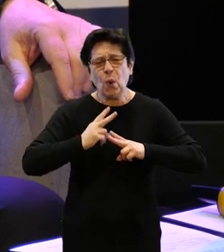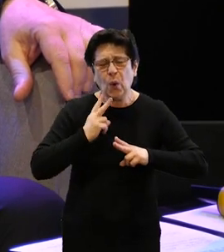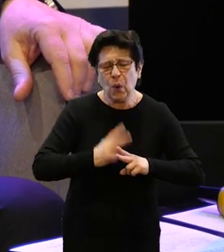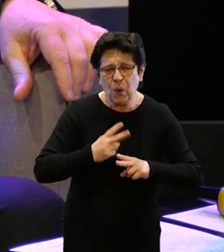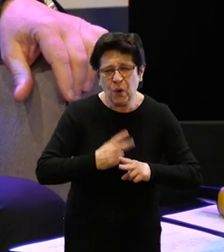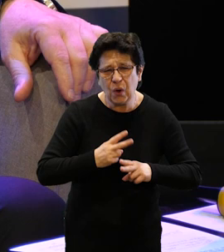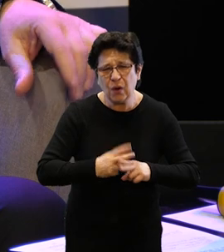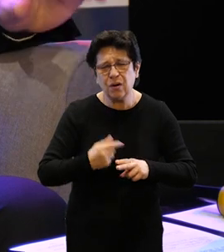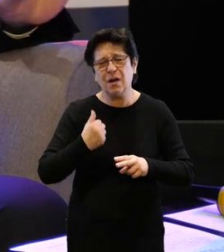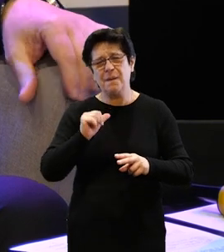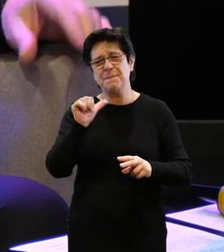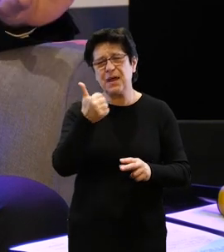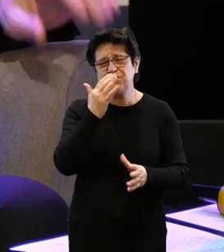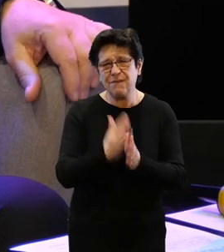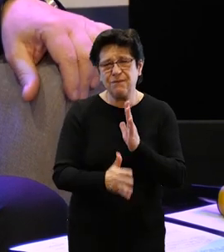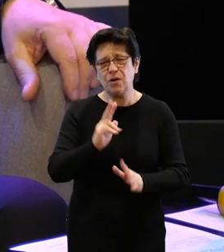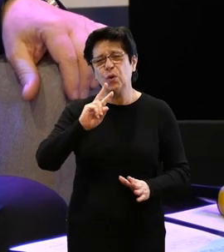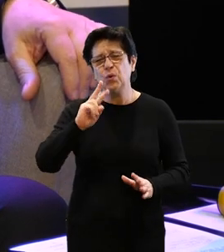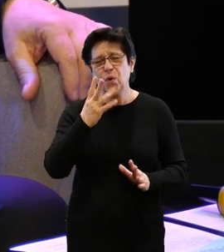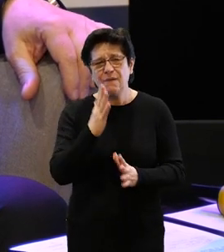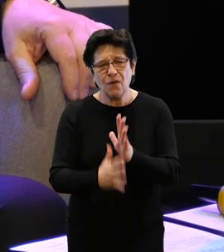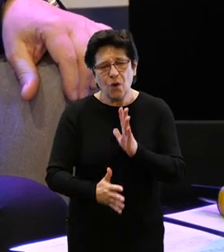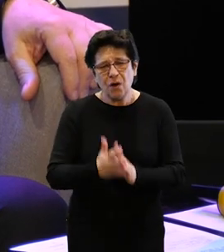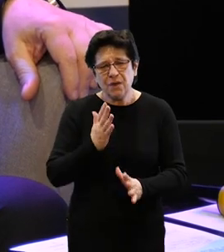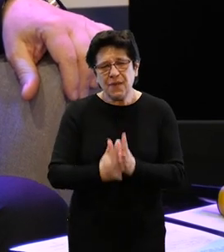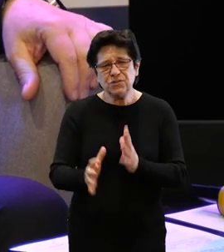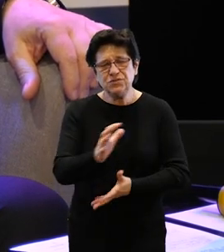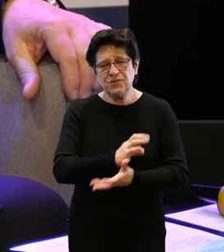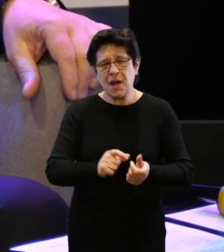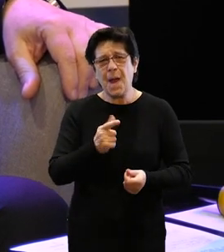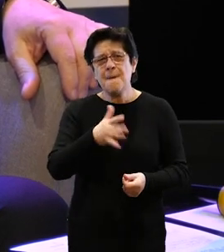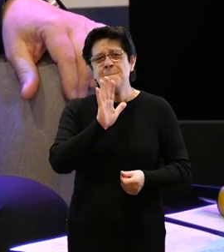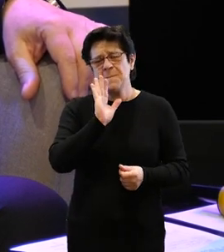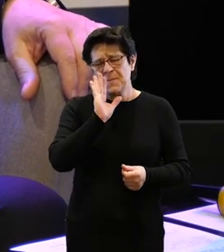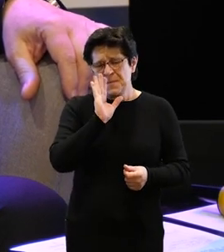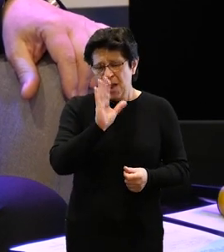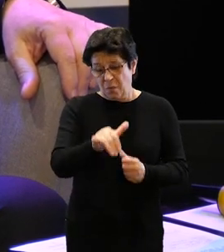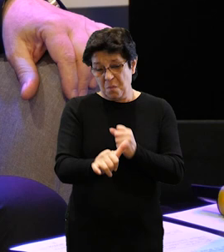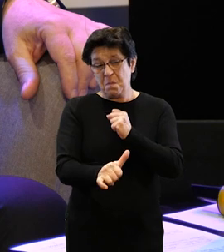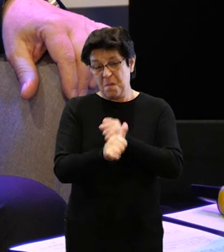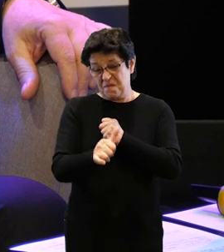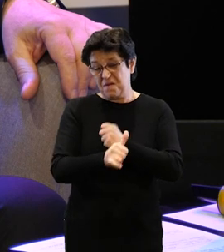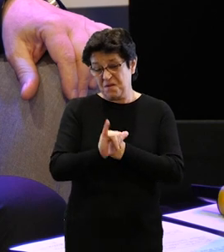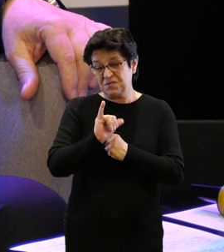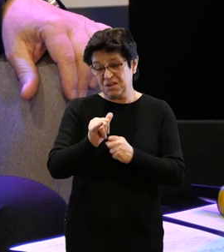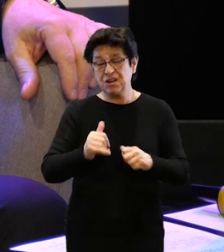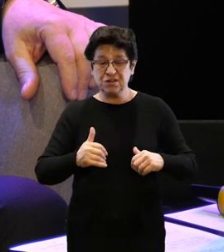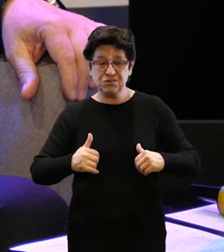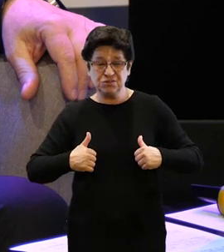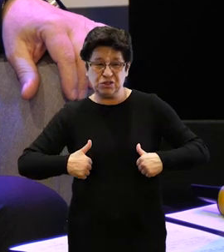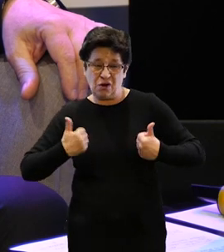schorowany wojna pierwsza druga No w każdym razie miał jakby to powiedzieć powody żeby to zdrowie jego nie było